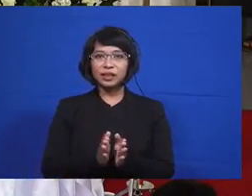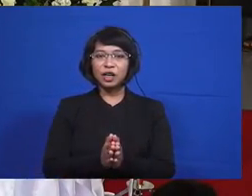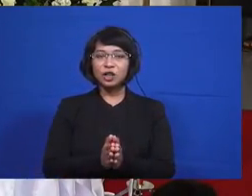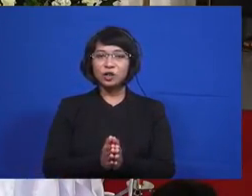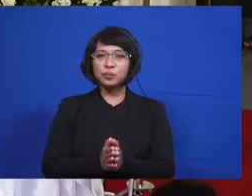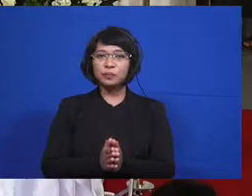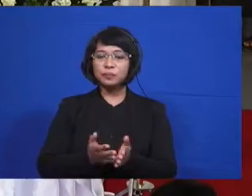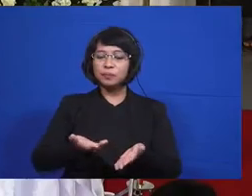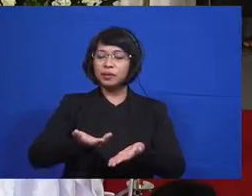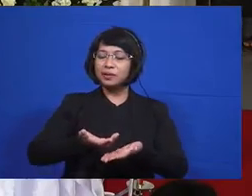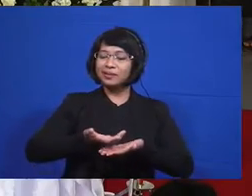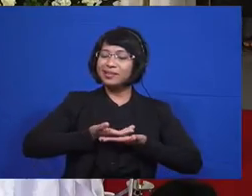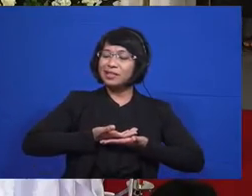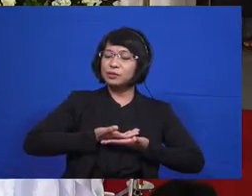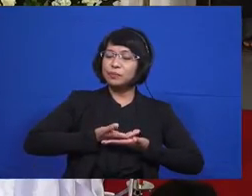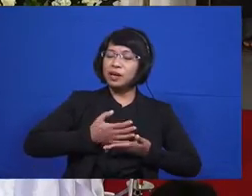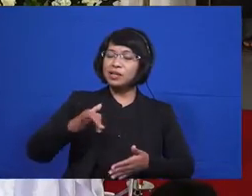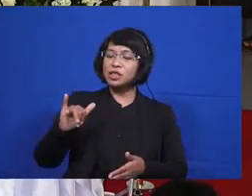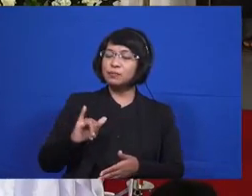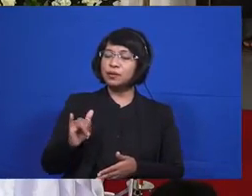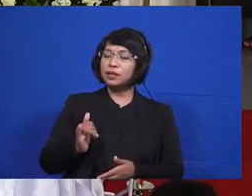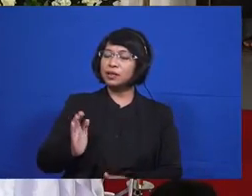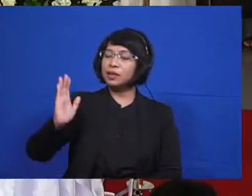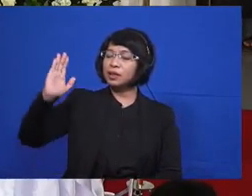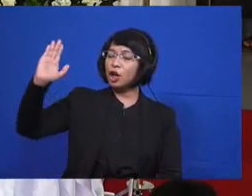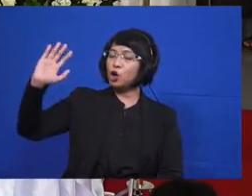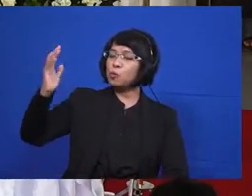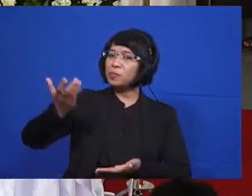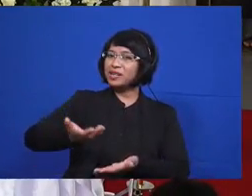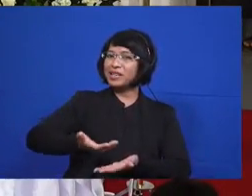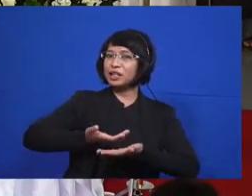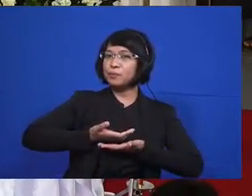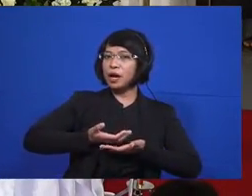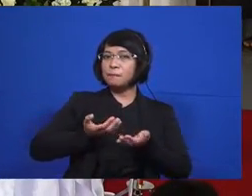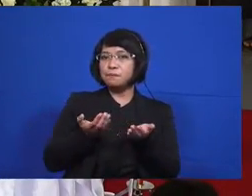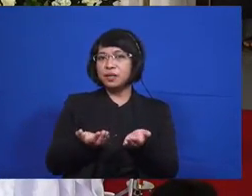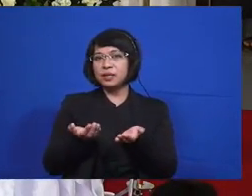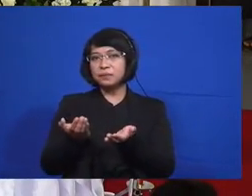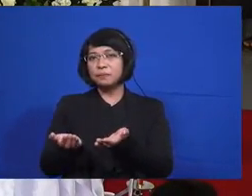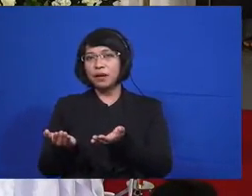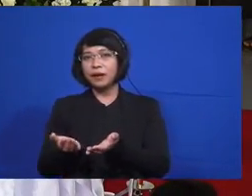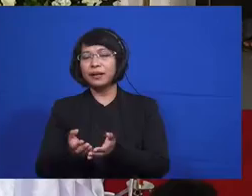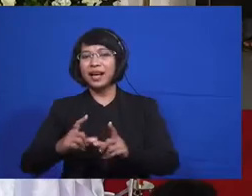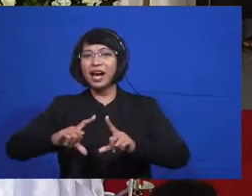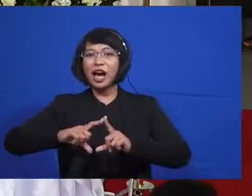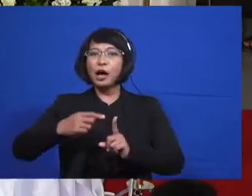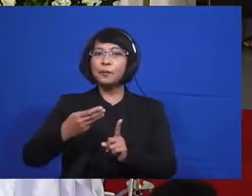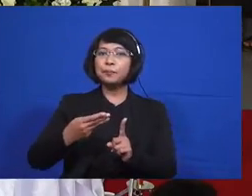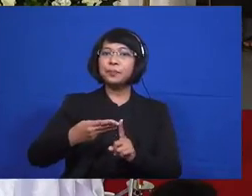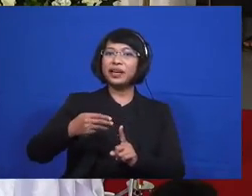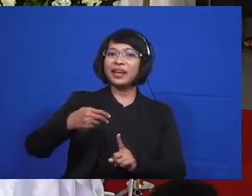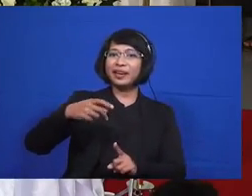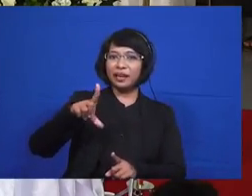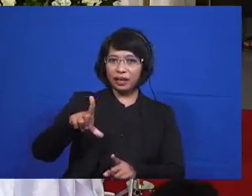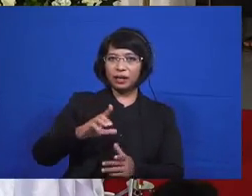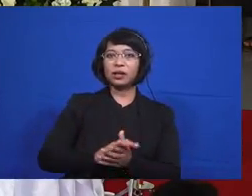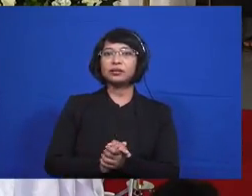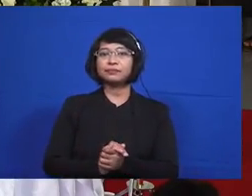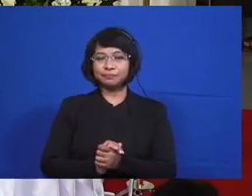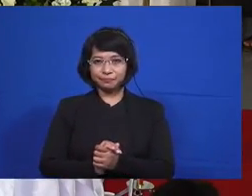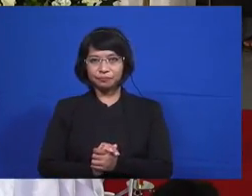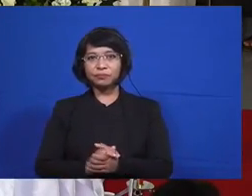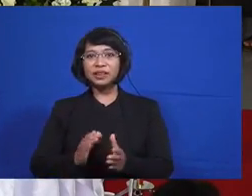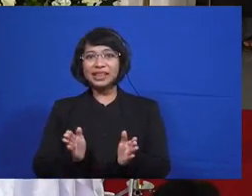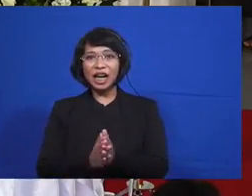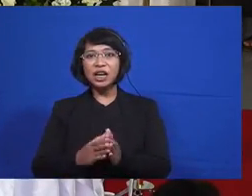sudilah menerimanya seperti Engkau berkenan menerima persembahan hamba-Mu Abel dan kurban leluhur kami